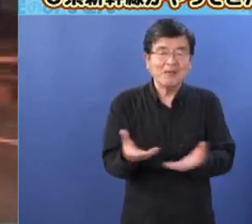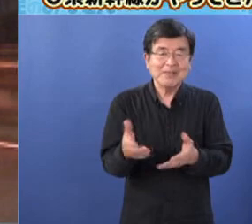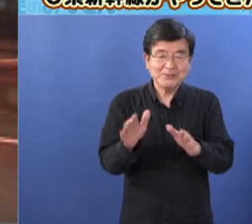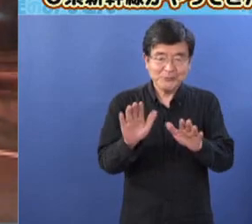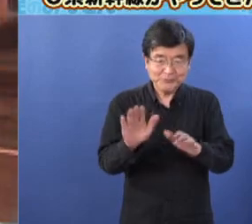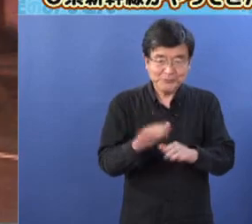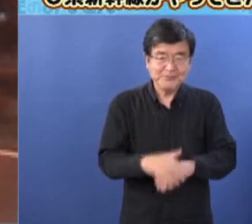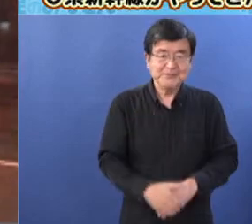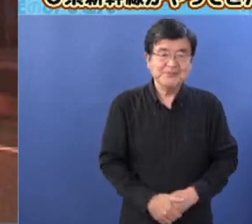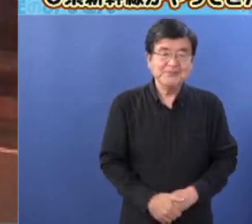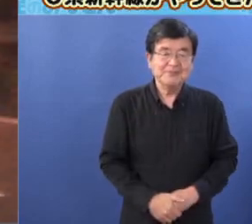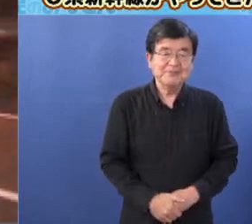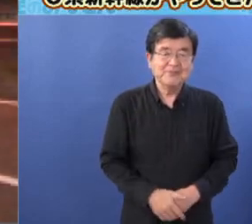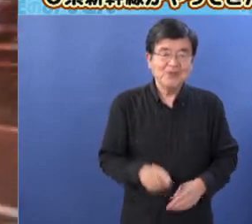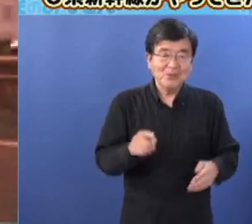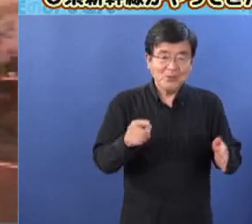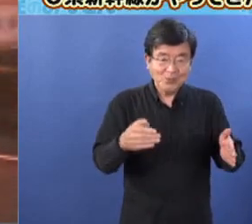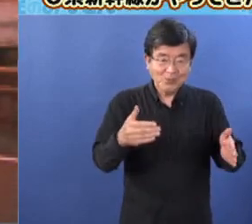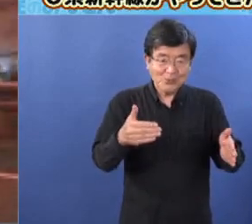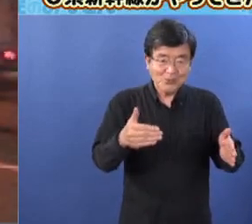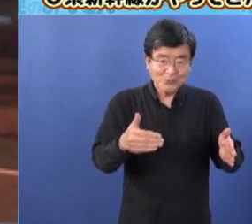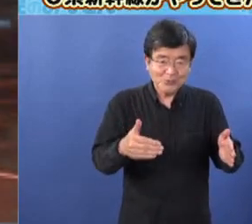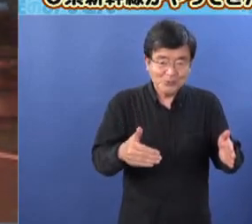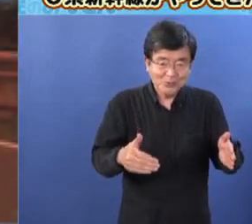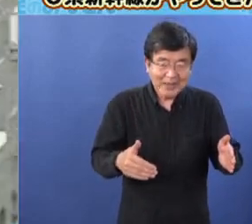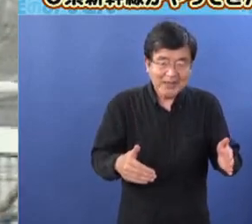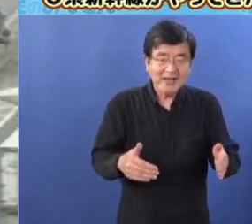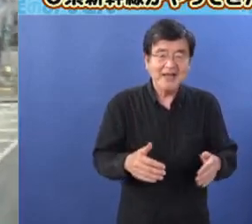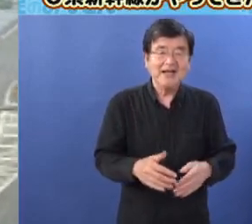道中には すげ